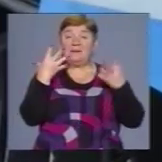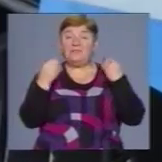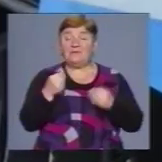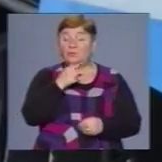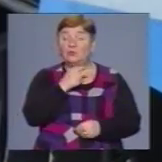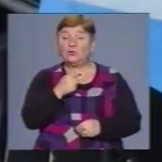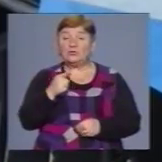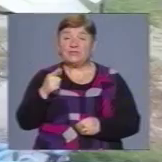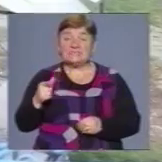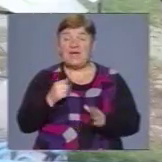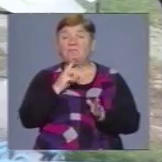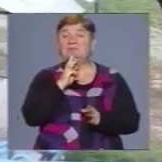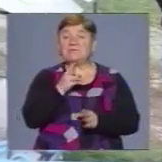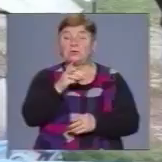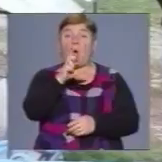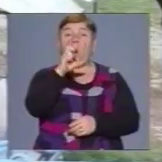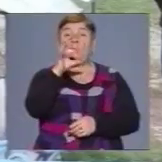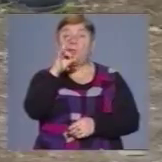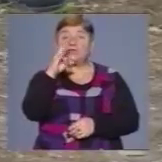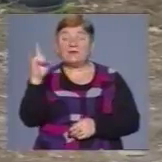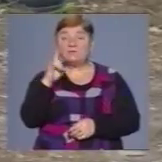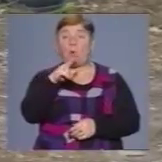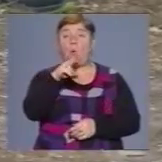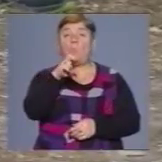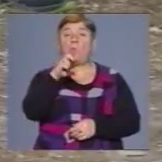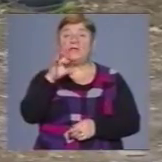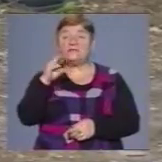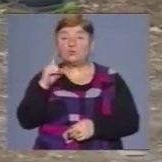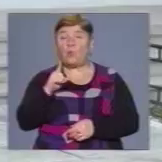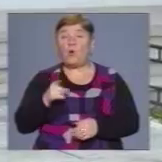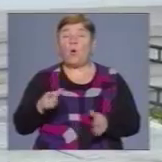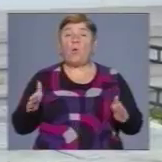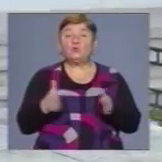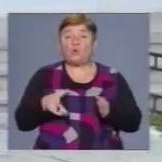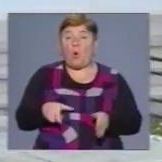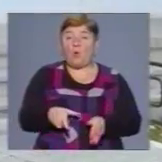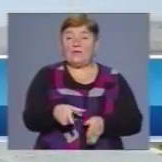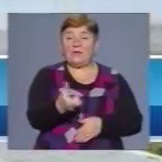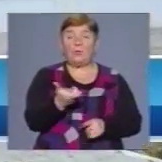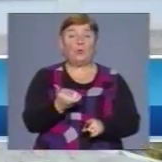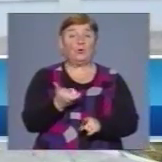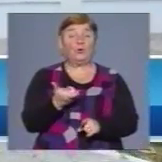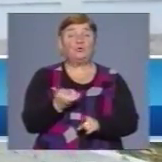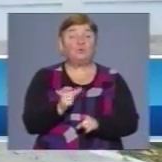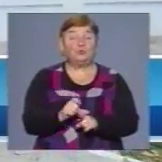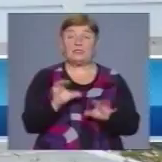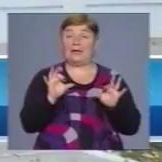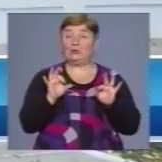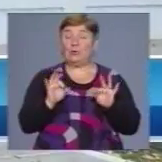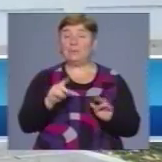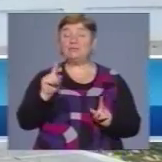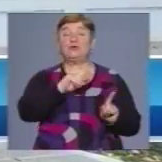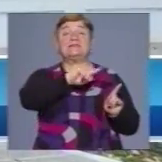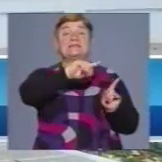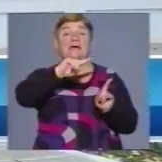часу планують відзняти Боржавську, Вигуцьку, Поліську та Гайворонську вузькоколійки. Дуже добре, що в Закарпатті знову знімається